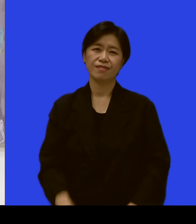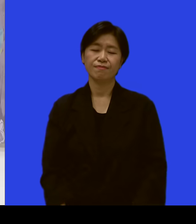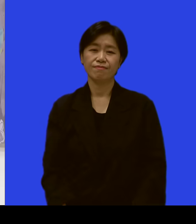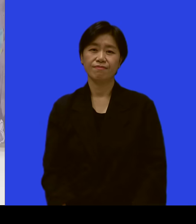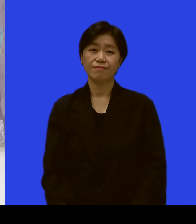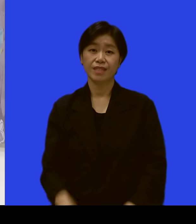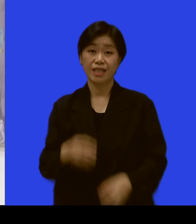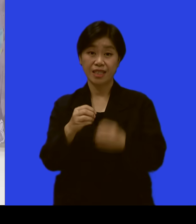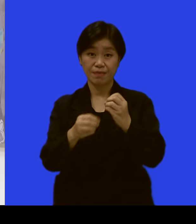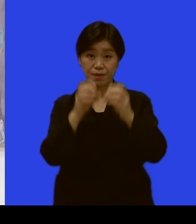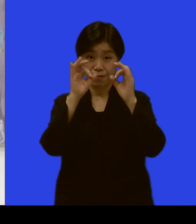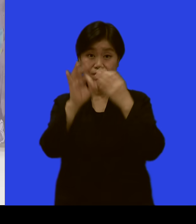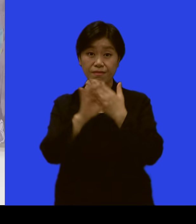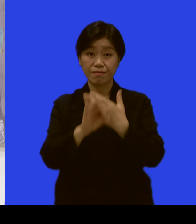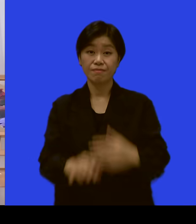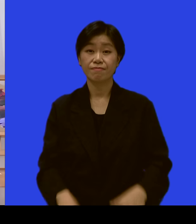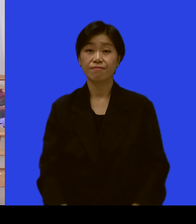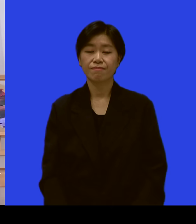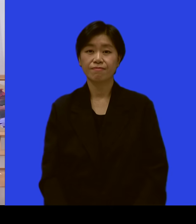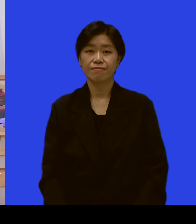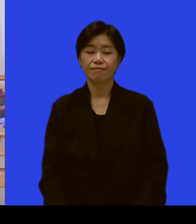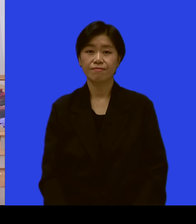시편 23편에 보면은